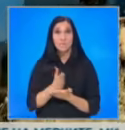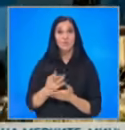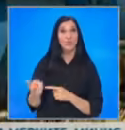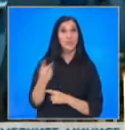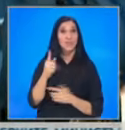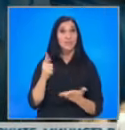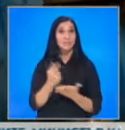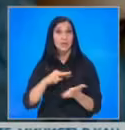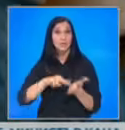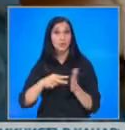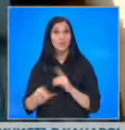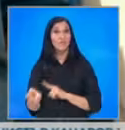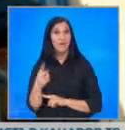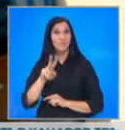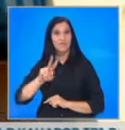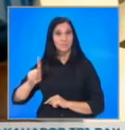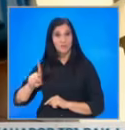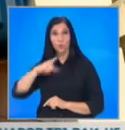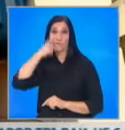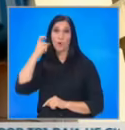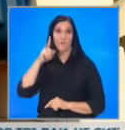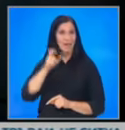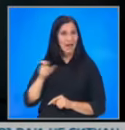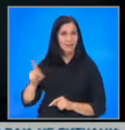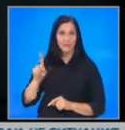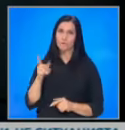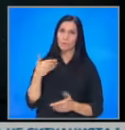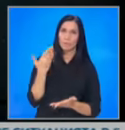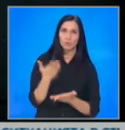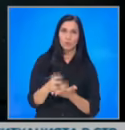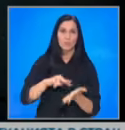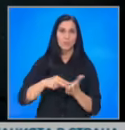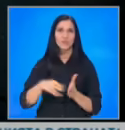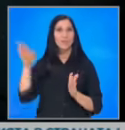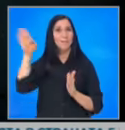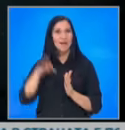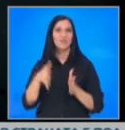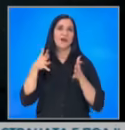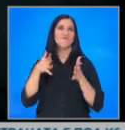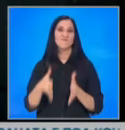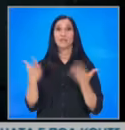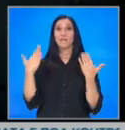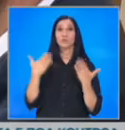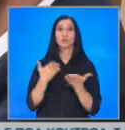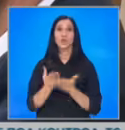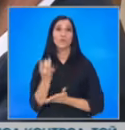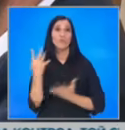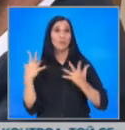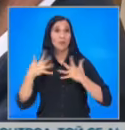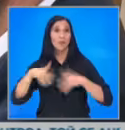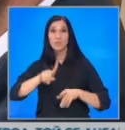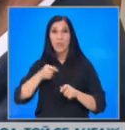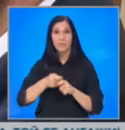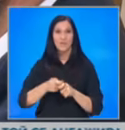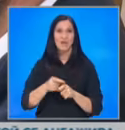юли 2021 топлофикация трябвало да предложи план за намаляване на вредните емисии чрез нови технологии, но не го е направила. Нещо не